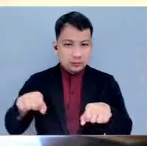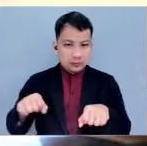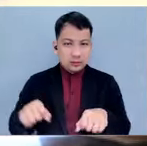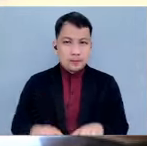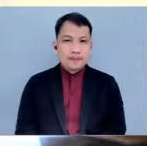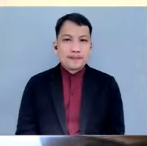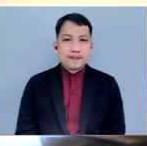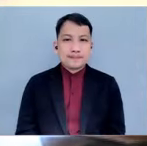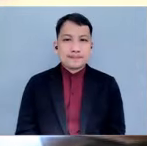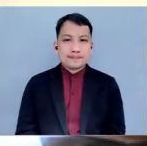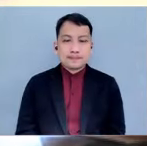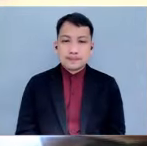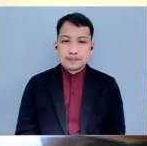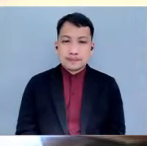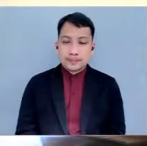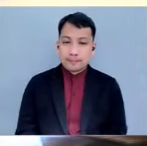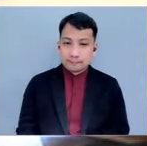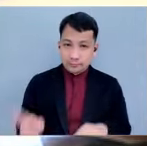SUV